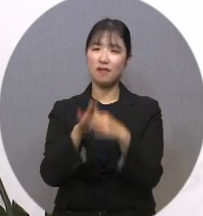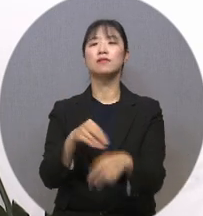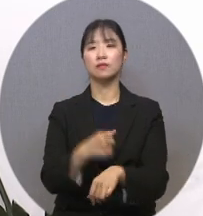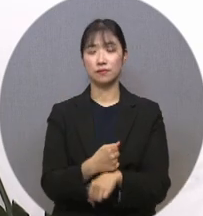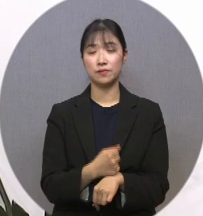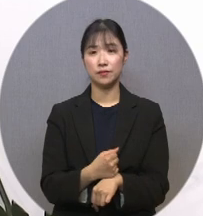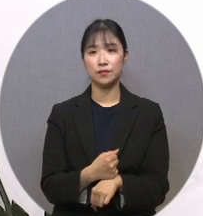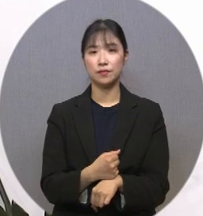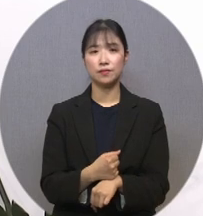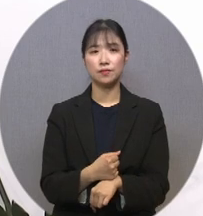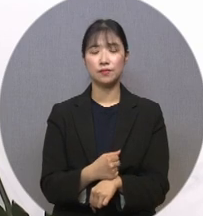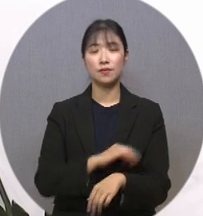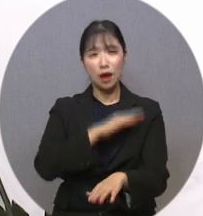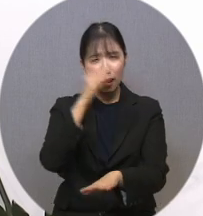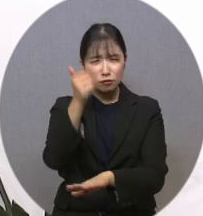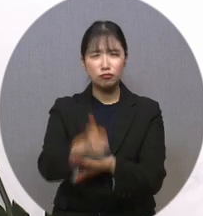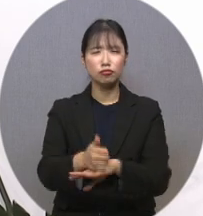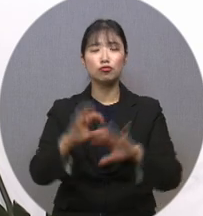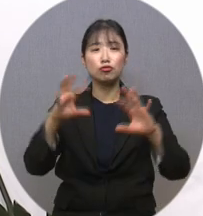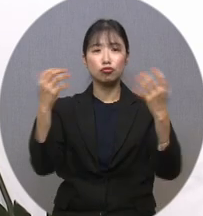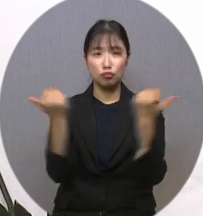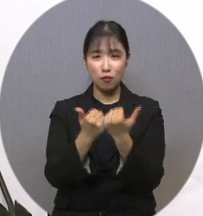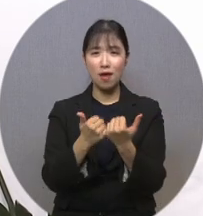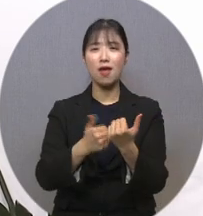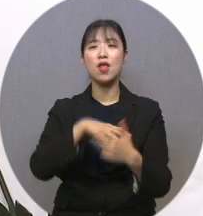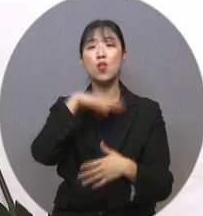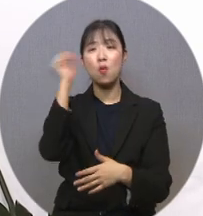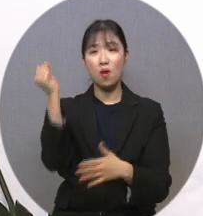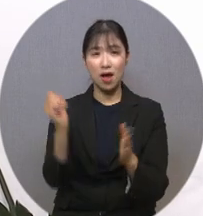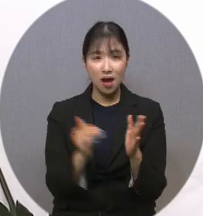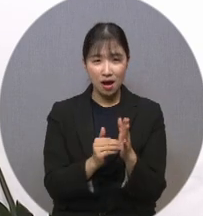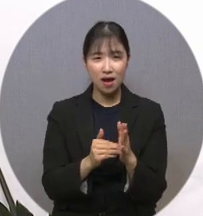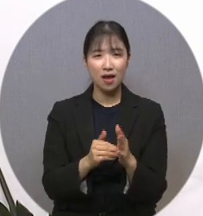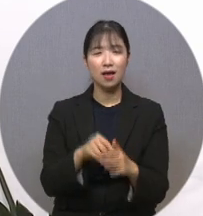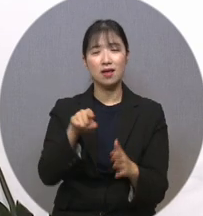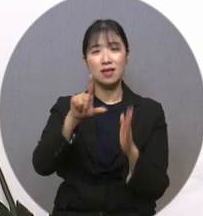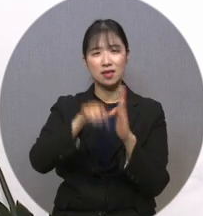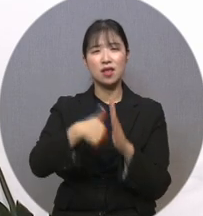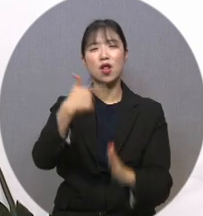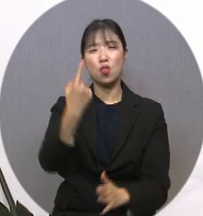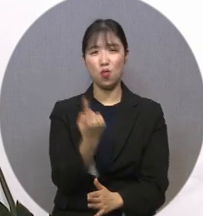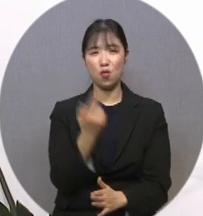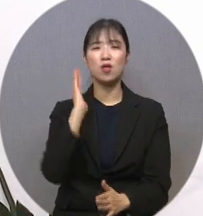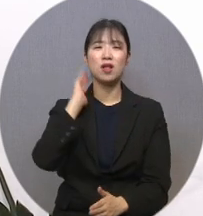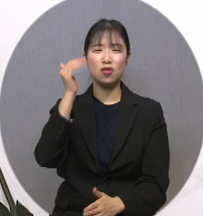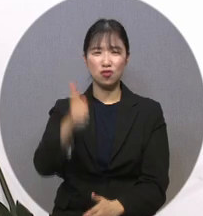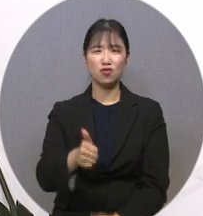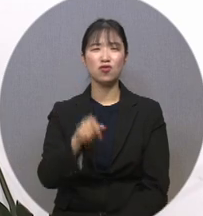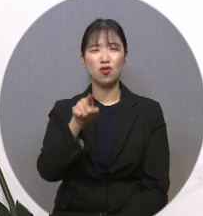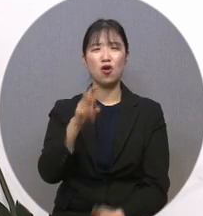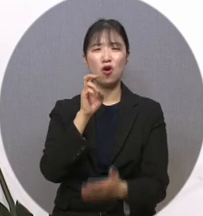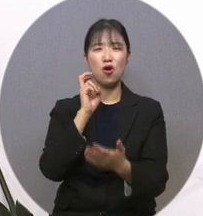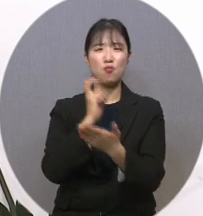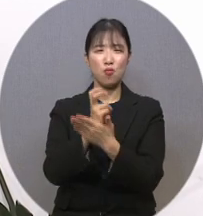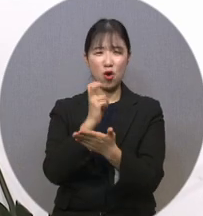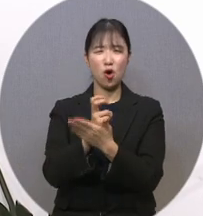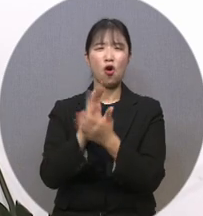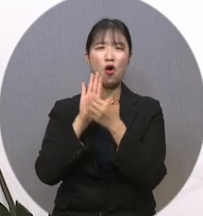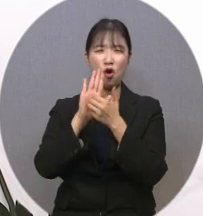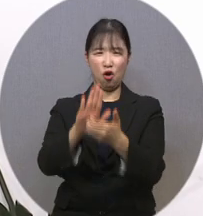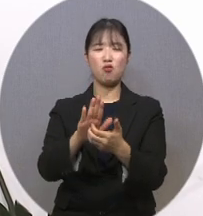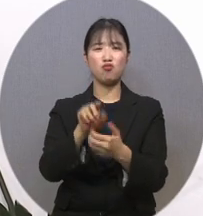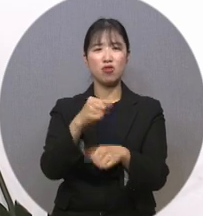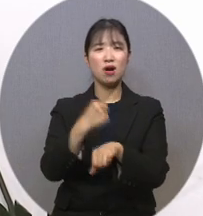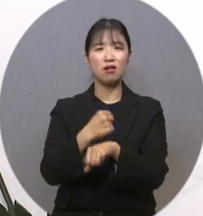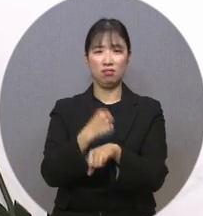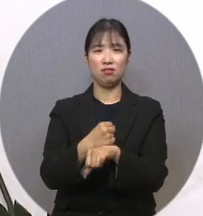해왔습니다. 나중에는 국회가 통과됐는데 당시 노무현 대통령이 법률안 거부권 행사를 해서 비토를